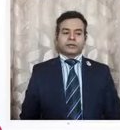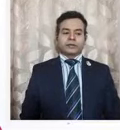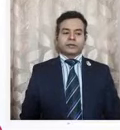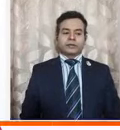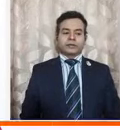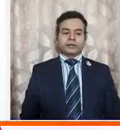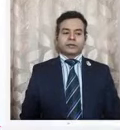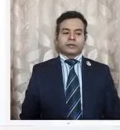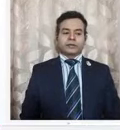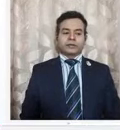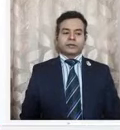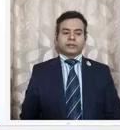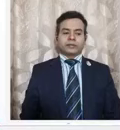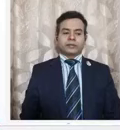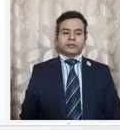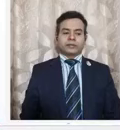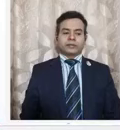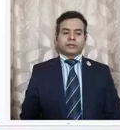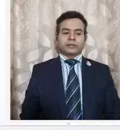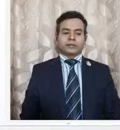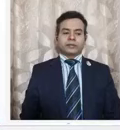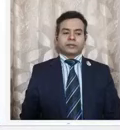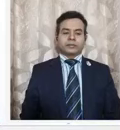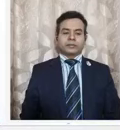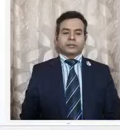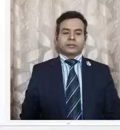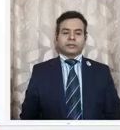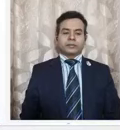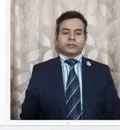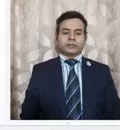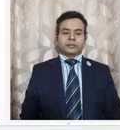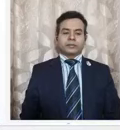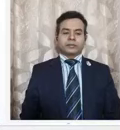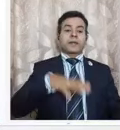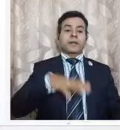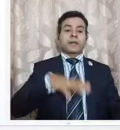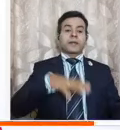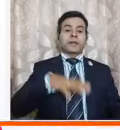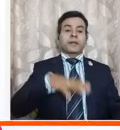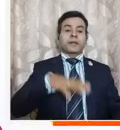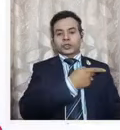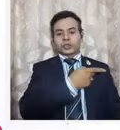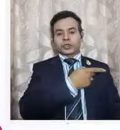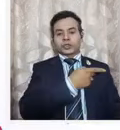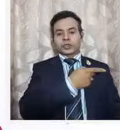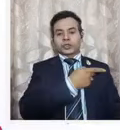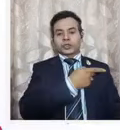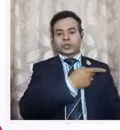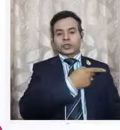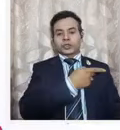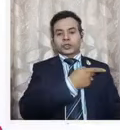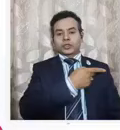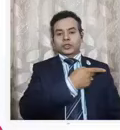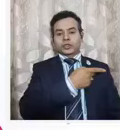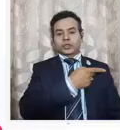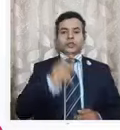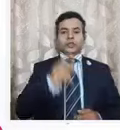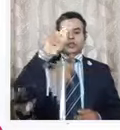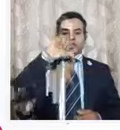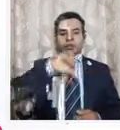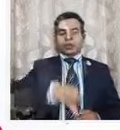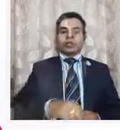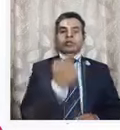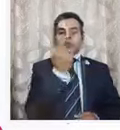আজ 29 জুন 2020, 15/27, প্রতিদিনের মতো আমি অধ্যাপক ডাক্তার নাসিমা সুলতানা,